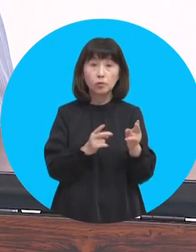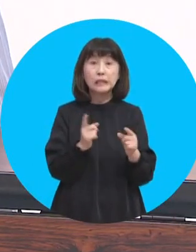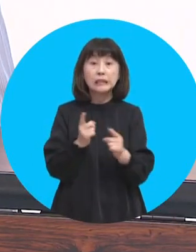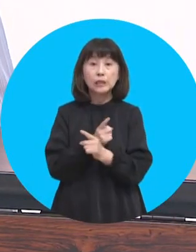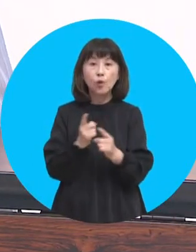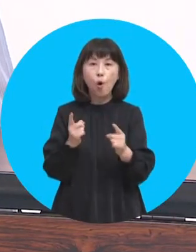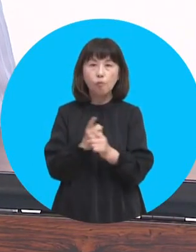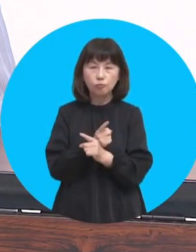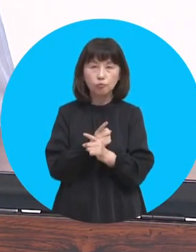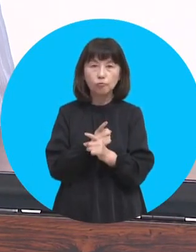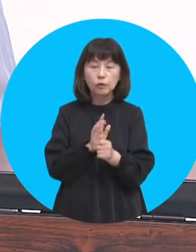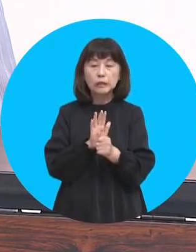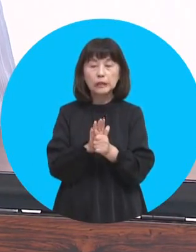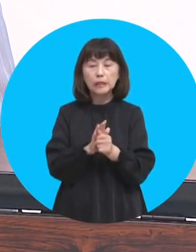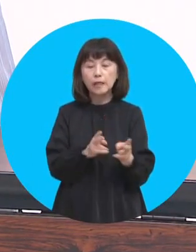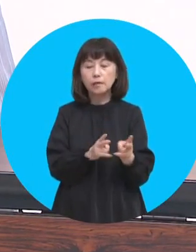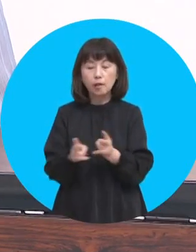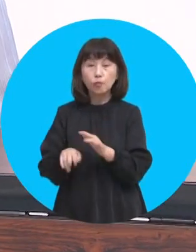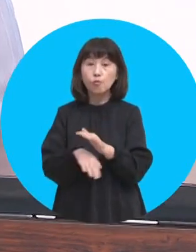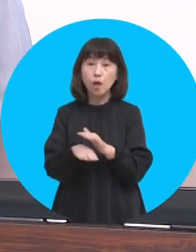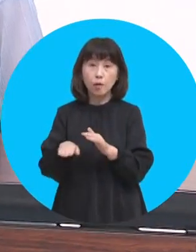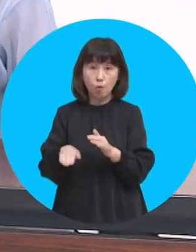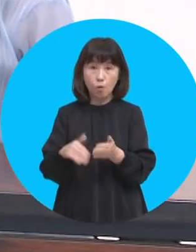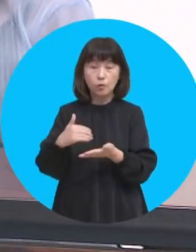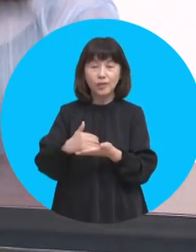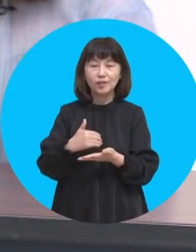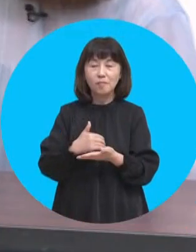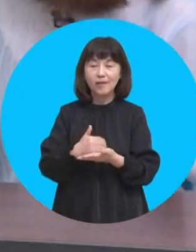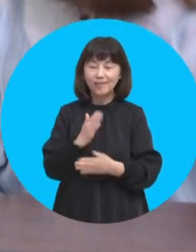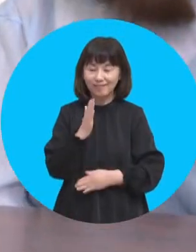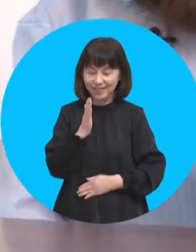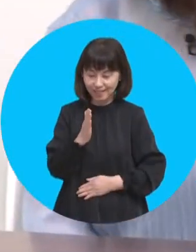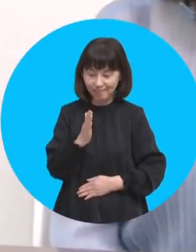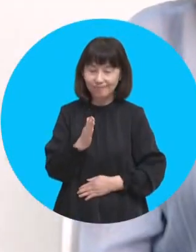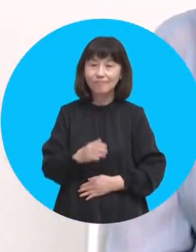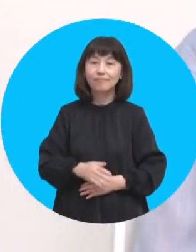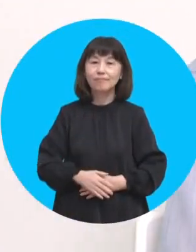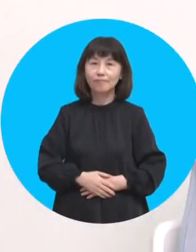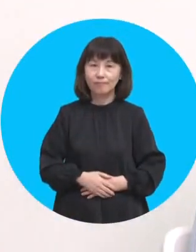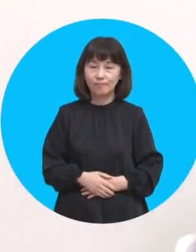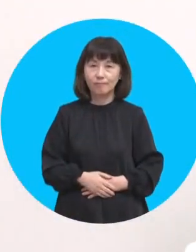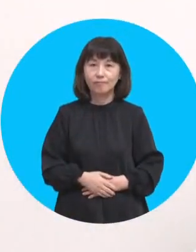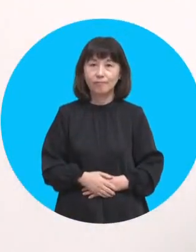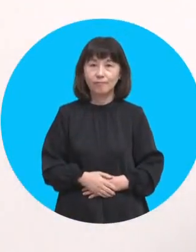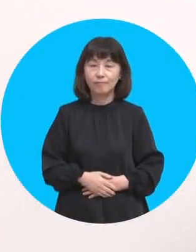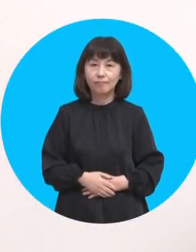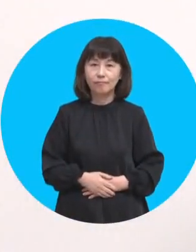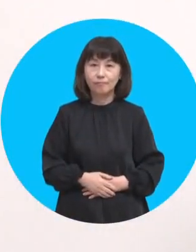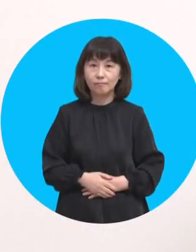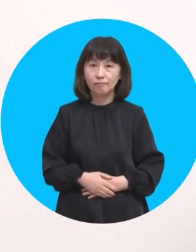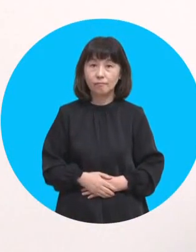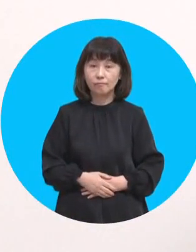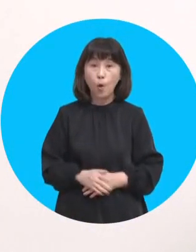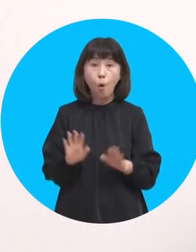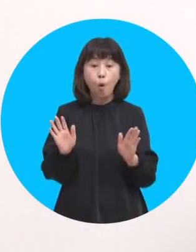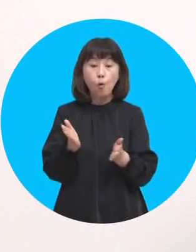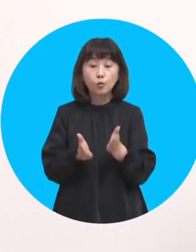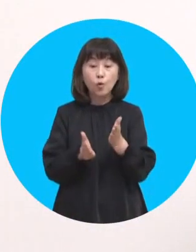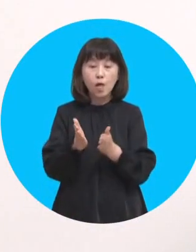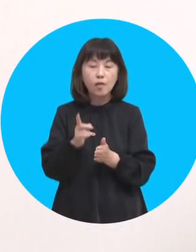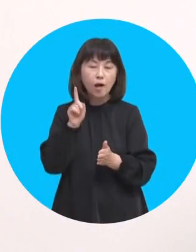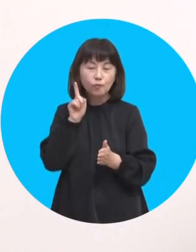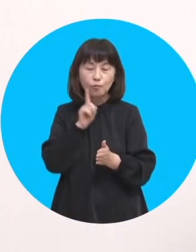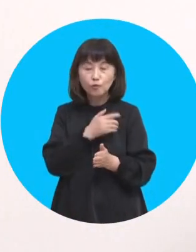度について教えてください。 はい。子育て高齢者向けの住宅リフォーム支援制度については、まず子育てしや